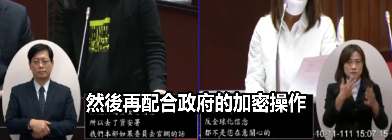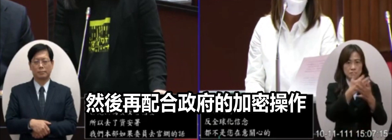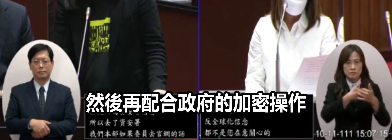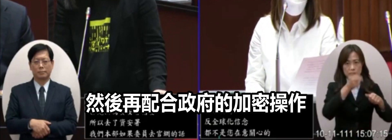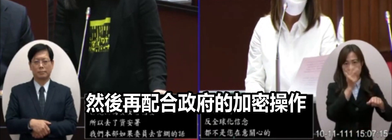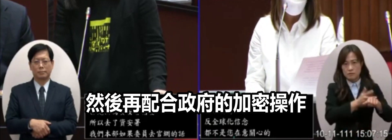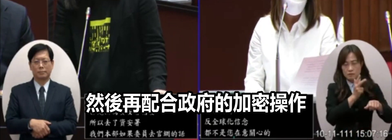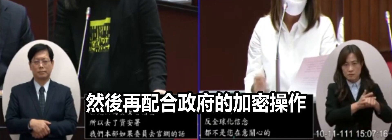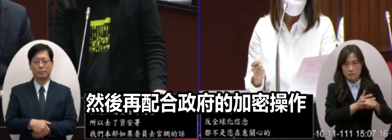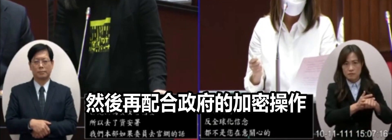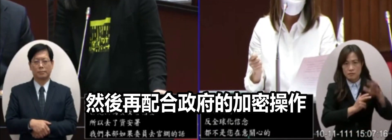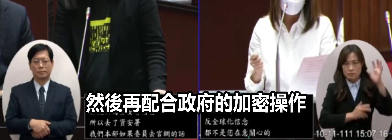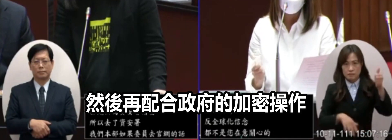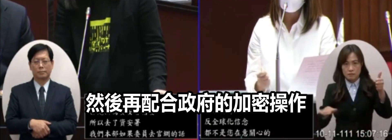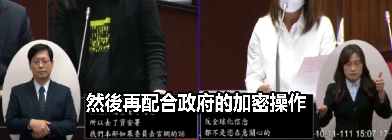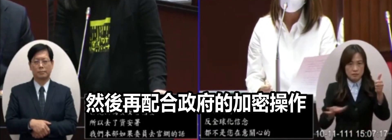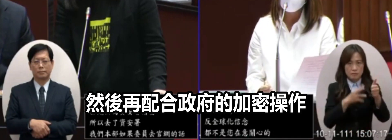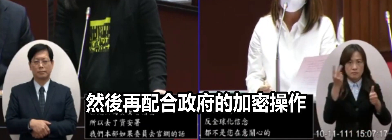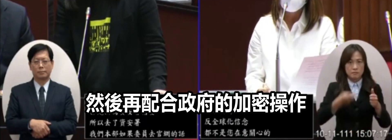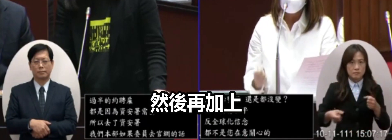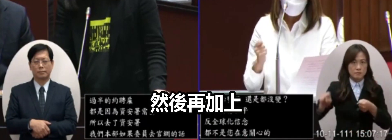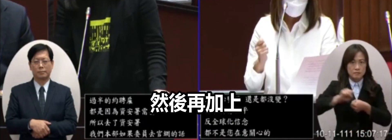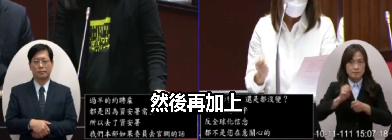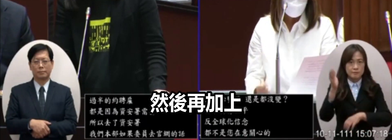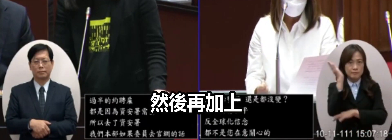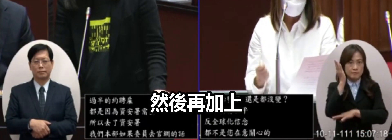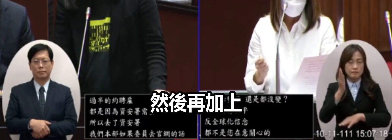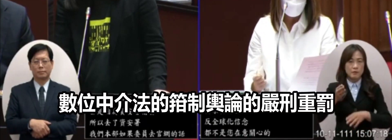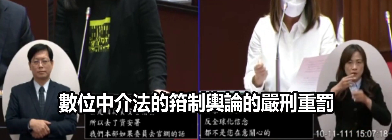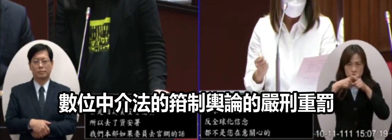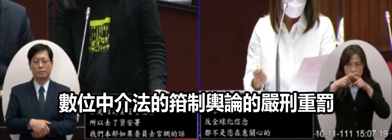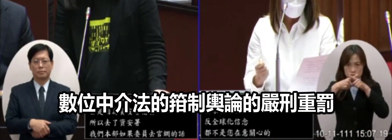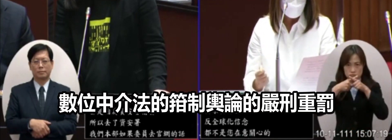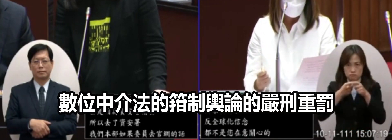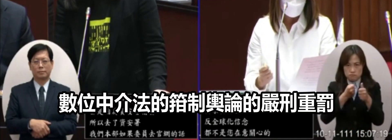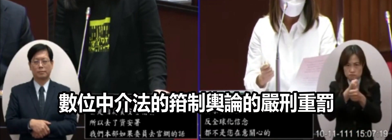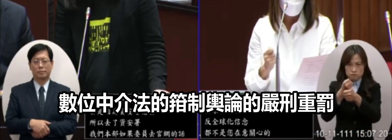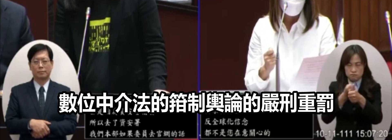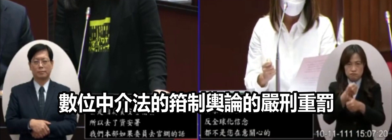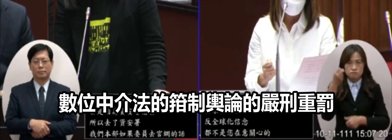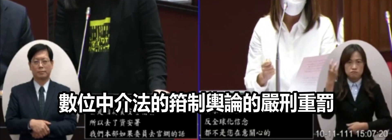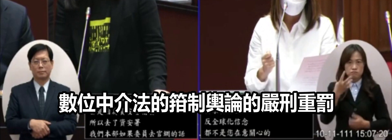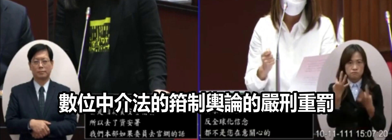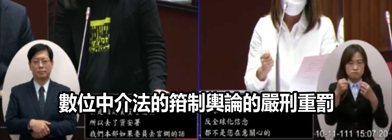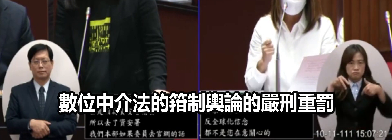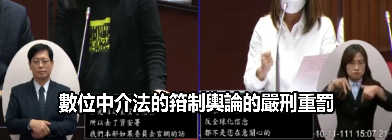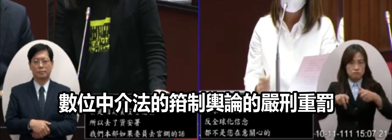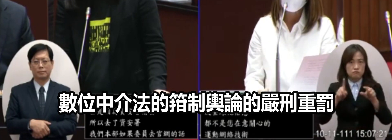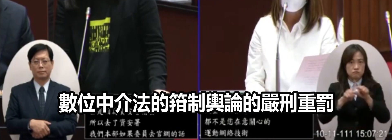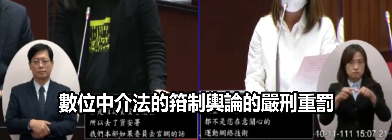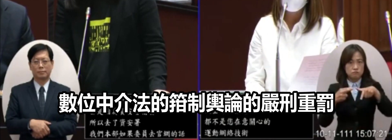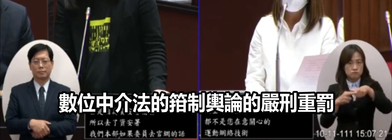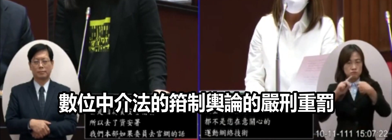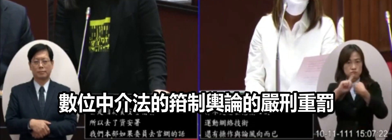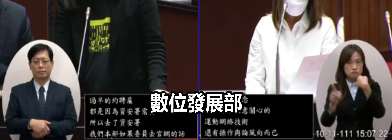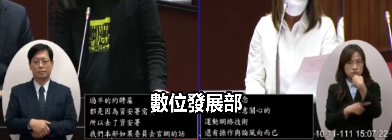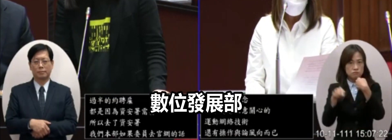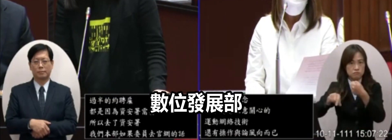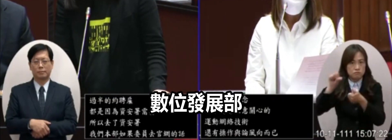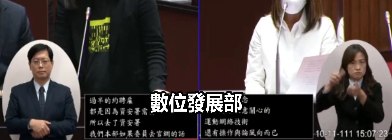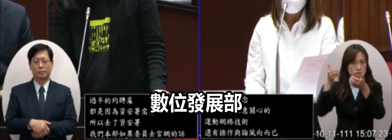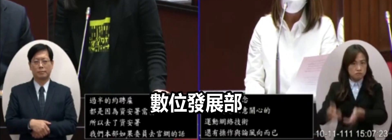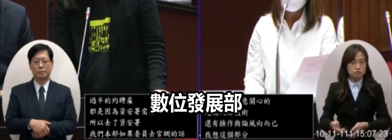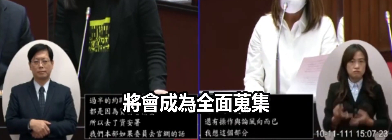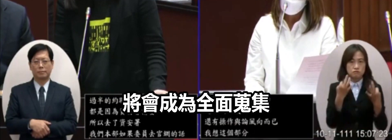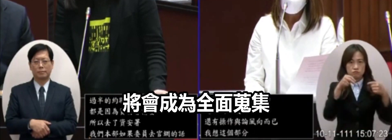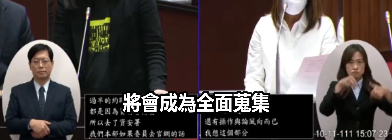再配合政府的加密操作，然后再加上数位中介法的前置舆论的严刑重罚，数位发